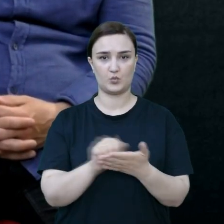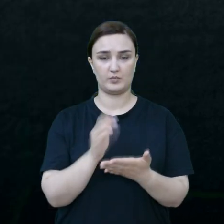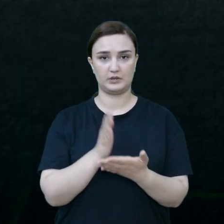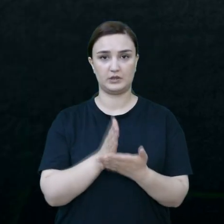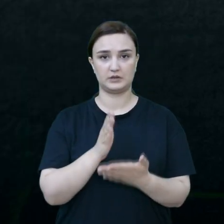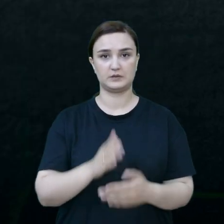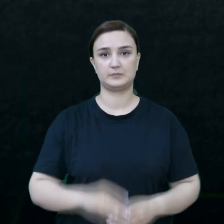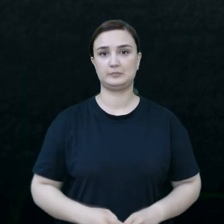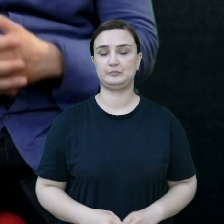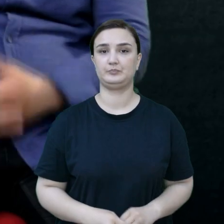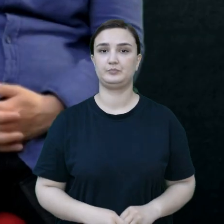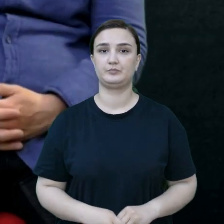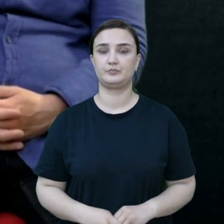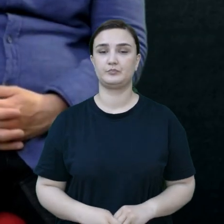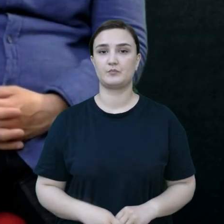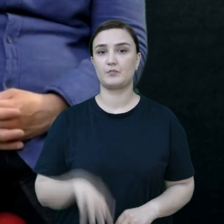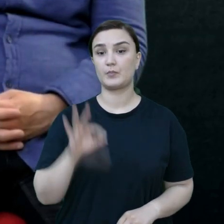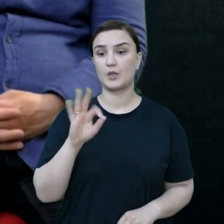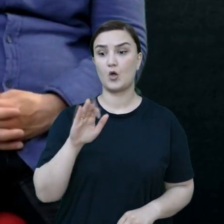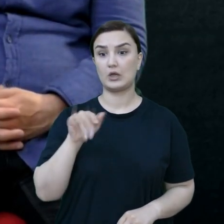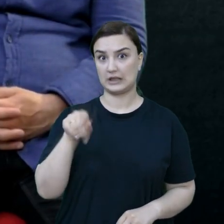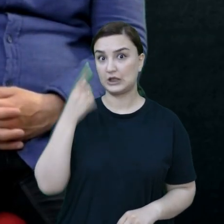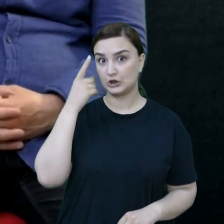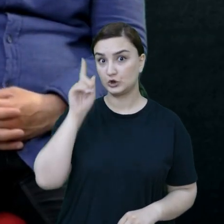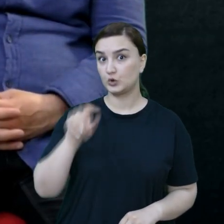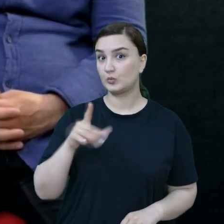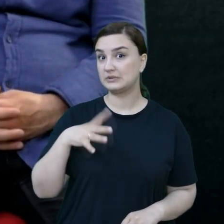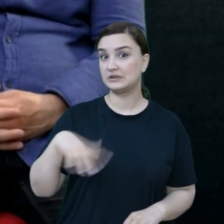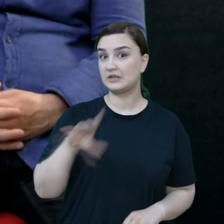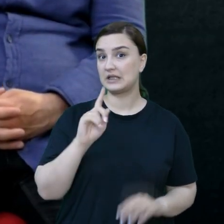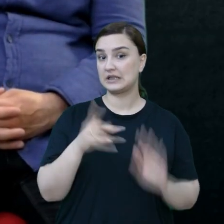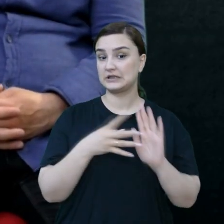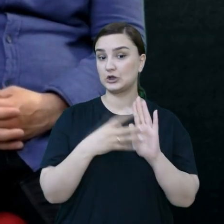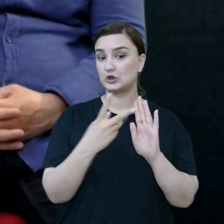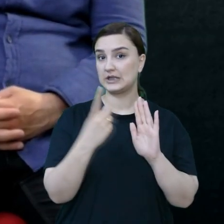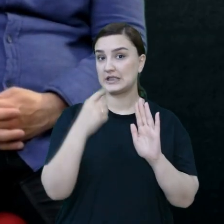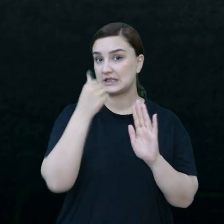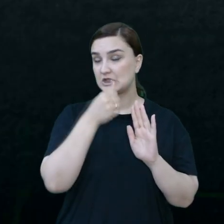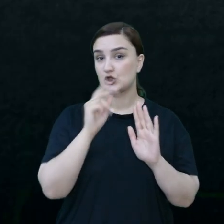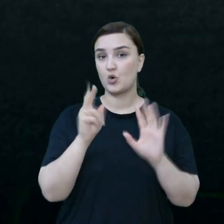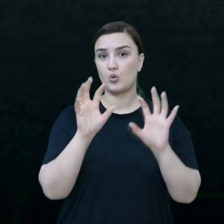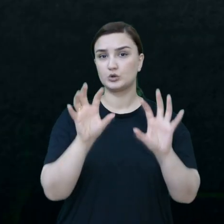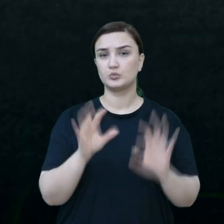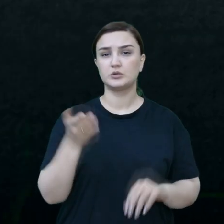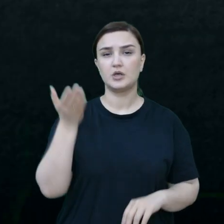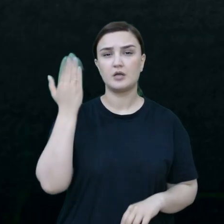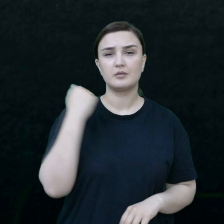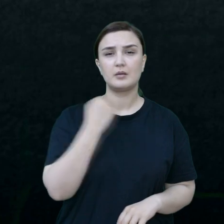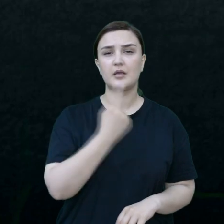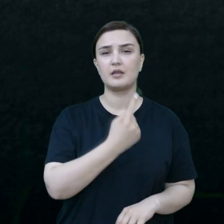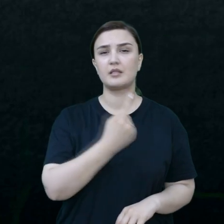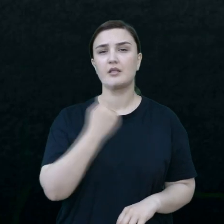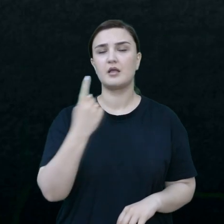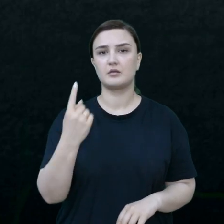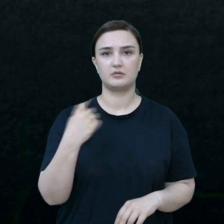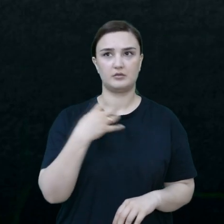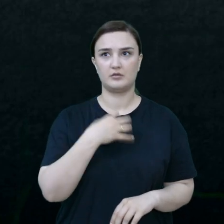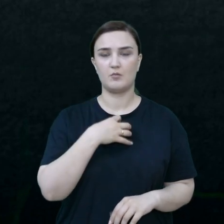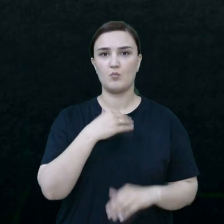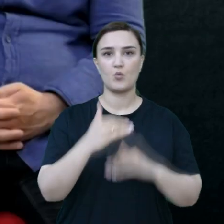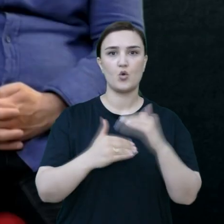sənəddir. Oqtay, იცოდი რომ საქართველოს 1921 წლის კონსტიტუცია იმ დროისთვის ერთ-ერთი ყველაზე პროგრესული კონსტიტუცია